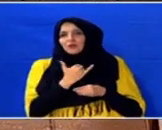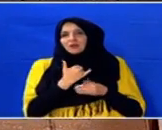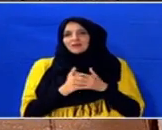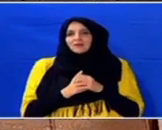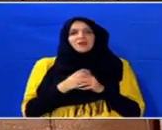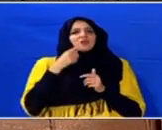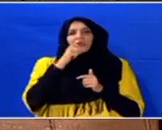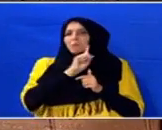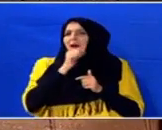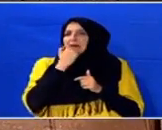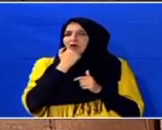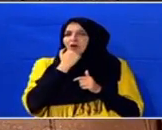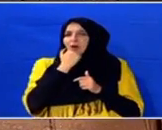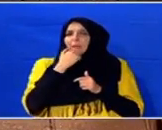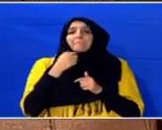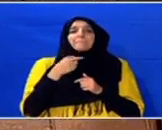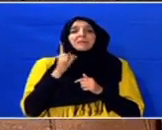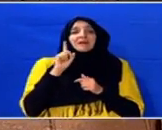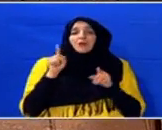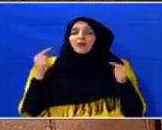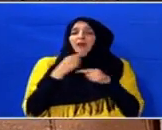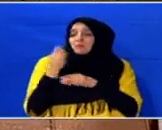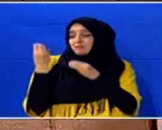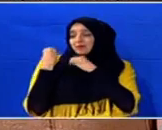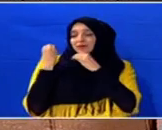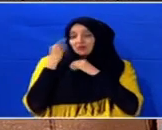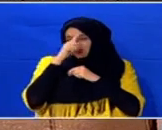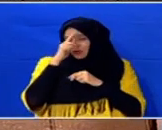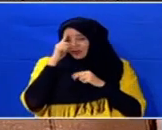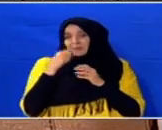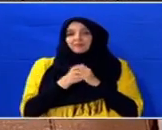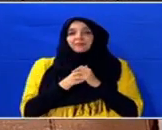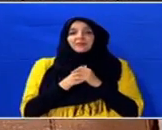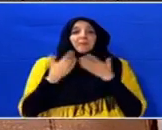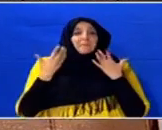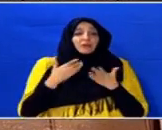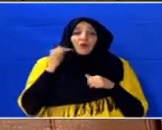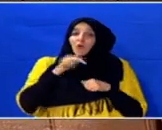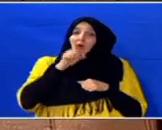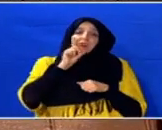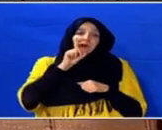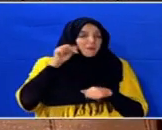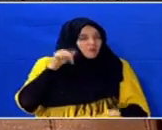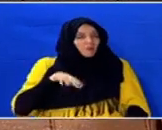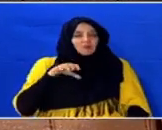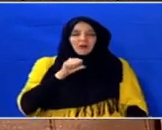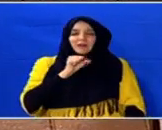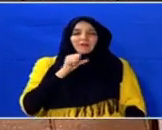أنت لست آثمة بل مأجورة. المطلوب منها الآن باش تقضي هذه الأيام